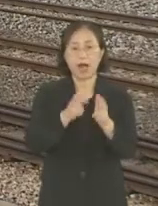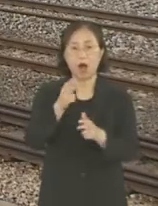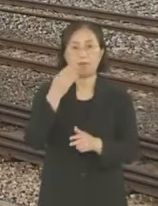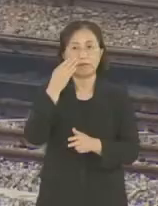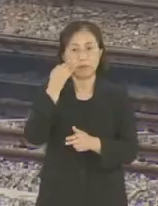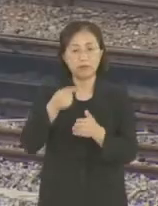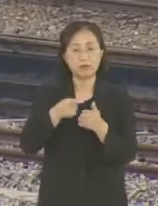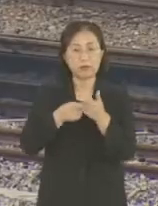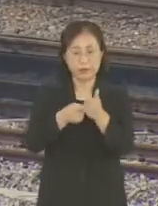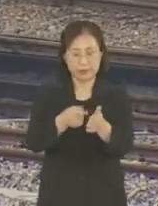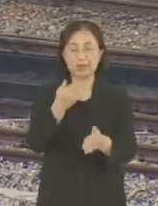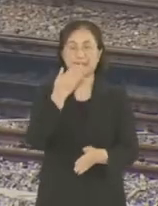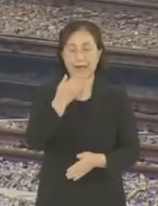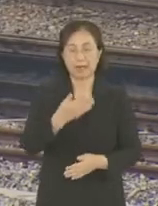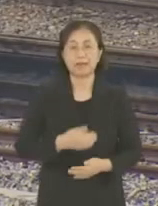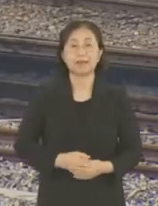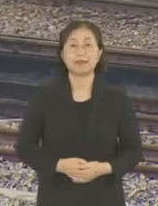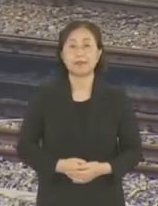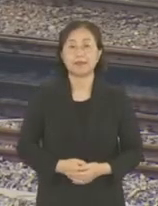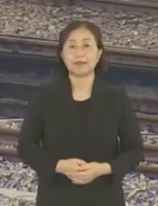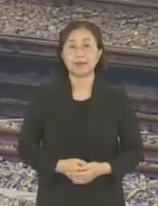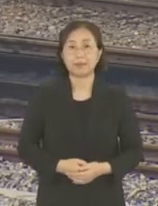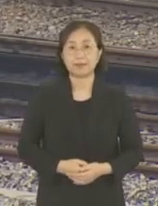추진이 가능할 것으로 기대됩니다